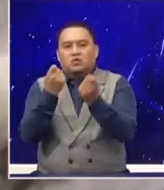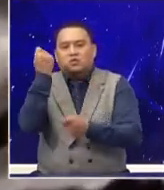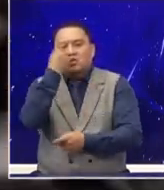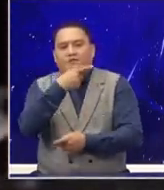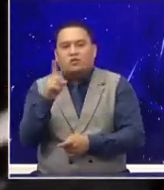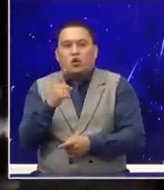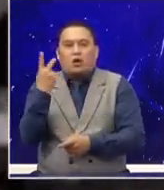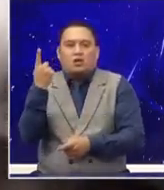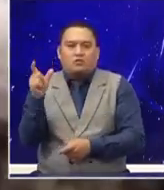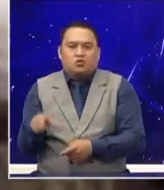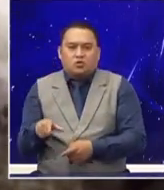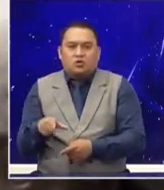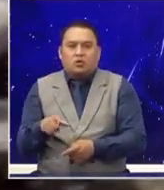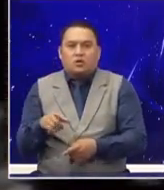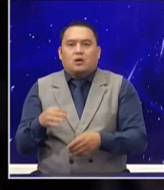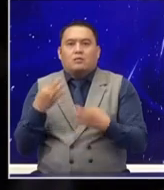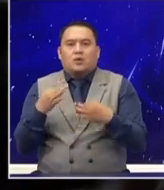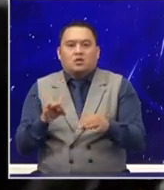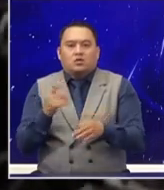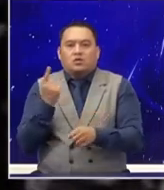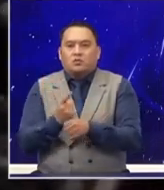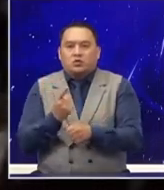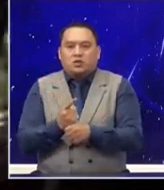что одного курсанта не допустили к полету.